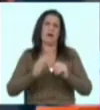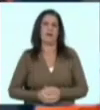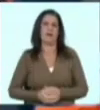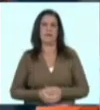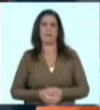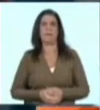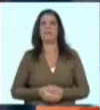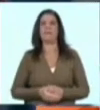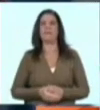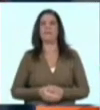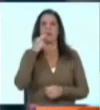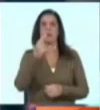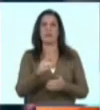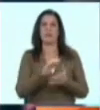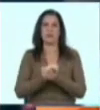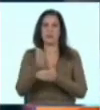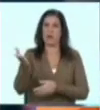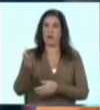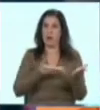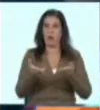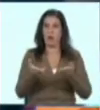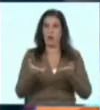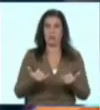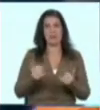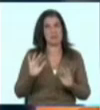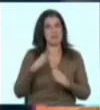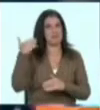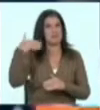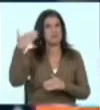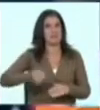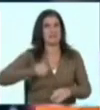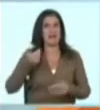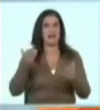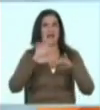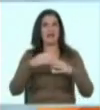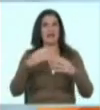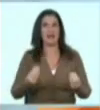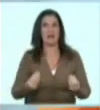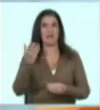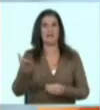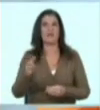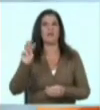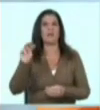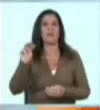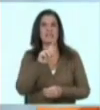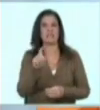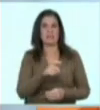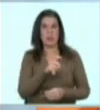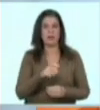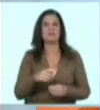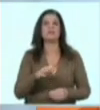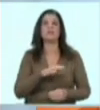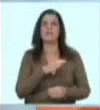נאמר שלום, הוא עוד מעט יהיה שר האורח הבא שלנו. בואו נגיד לו, ערב טוב. חבר הכנסת מיקי זוהר, שלום, מה שלומך? שבוע טוב ומבורך. לפני